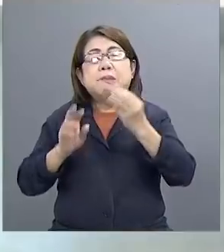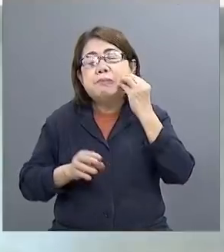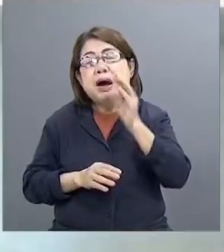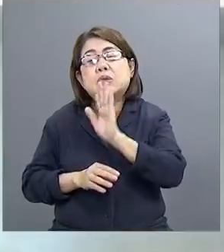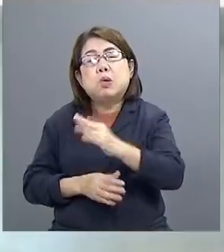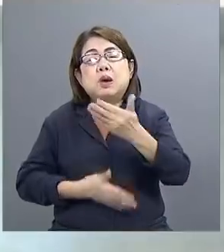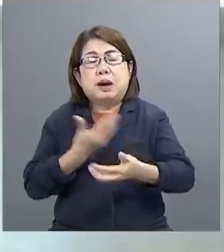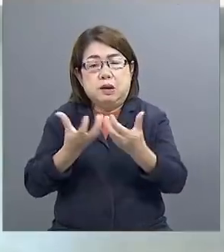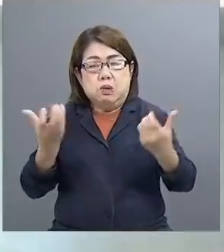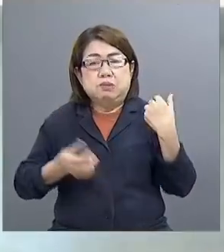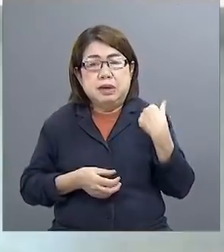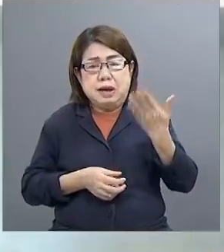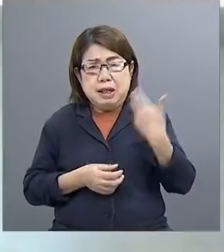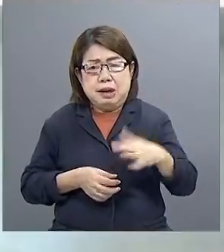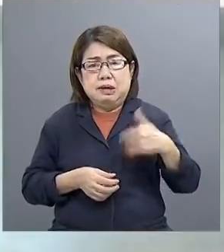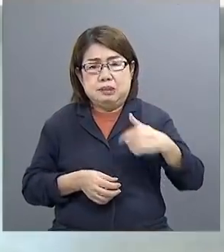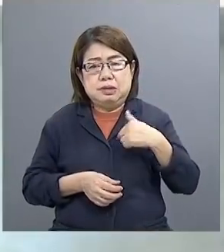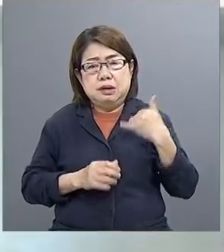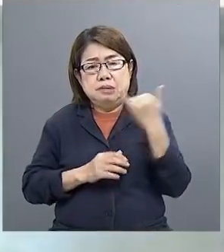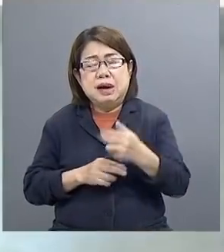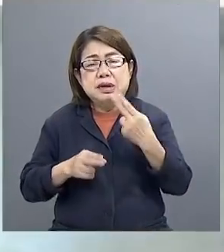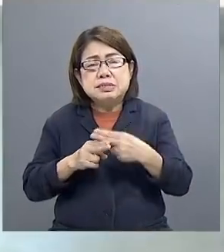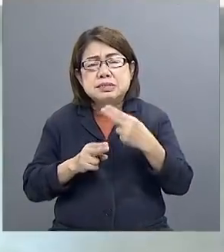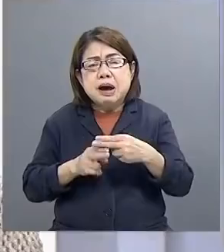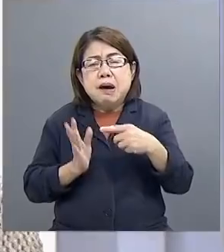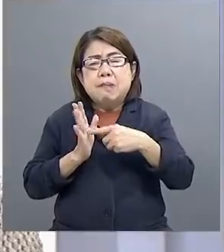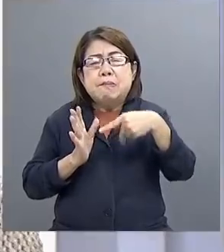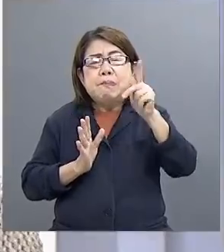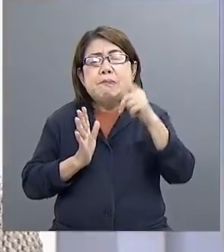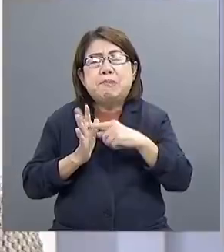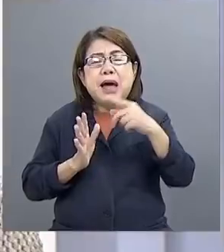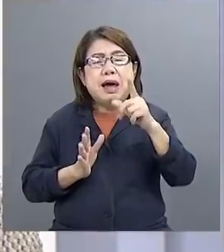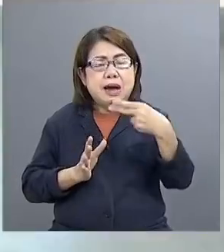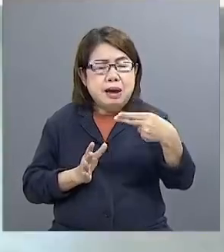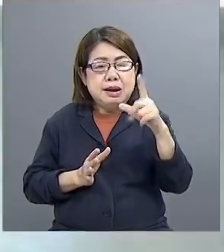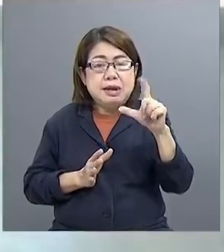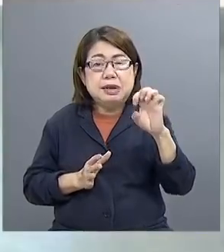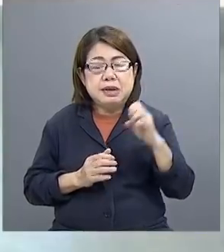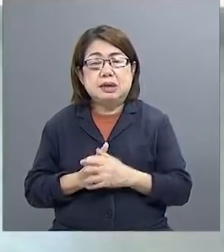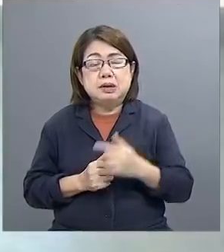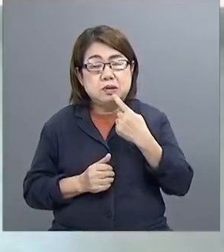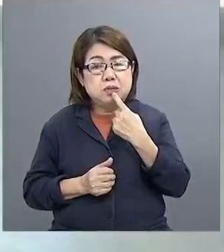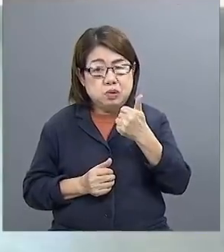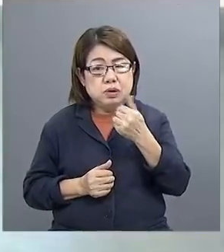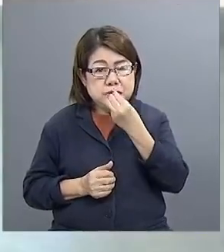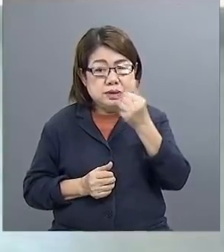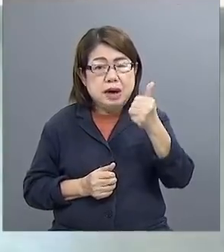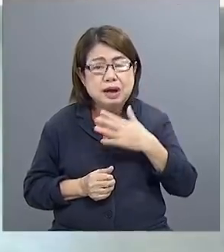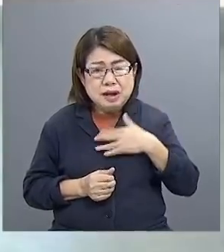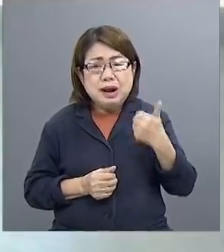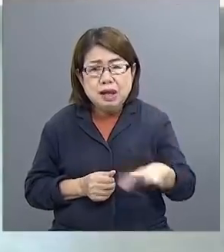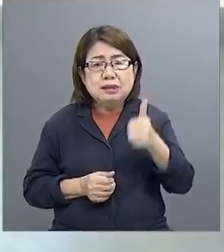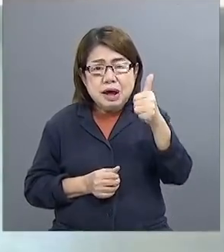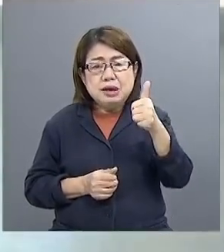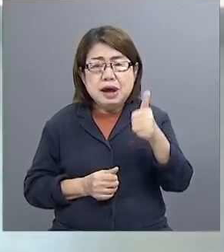ไม่เคยกินอยู่ร้านนึงชื่อแป๊ะหลีถ้าจะไม่ผิดคุณที่เมื่อจะได้ใช่ไหมกินได้ทำไมจะกินเห็นเนี่ยก็ชมเนี่ยอ่า